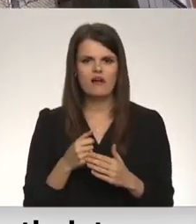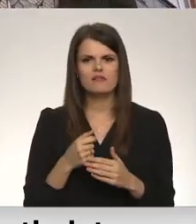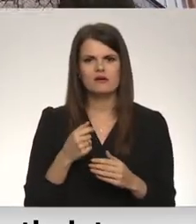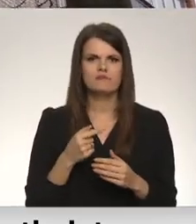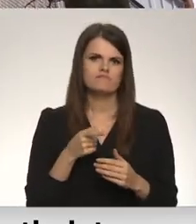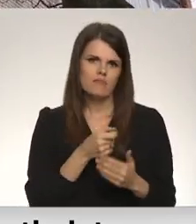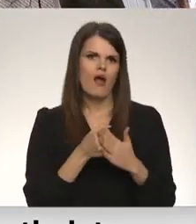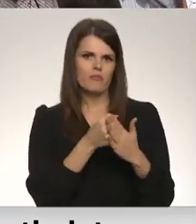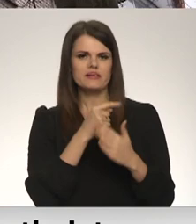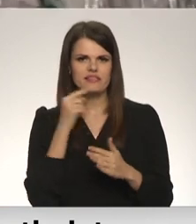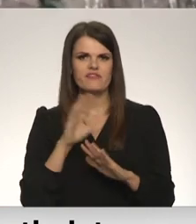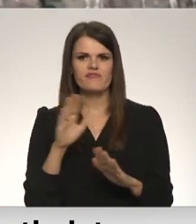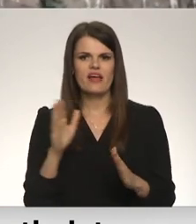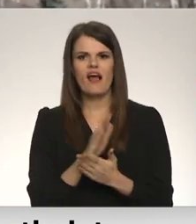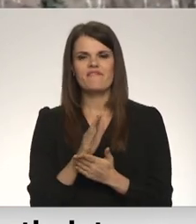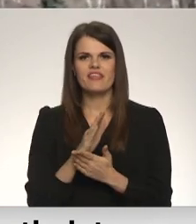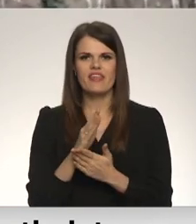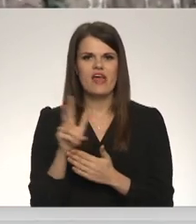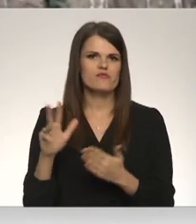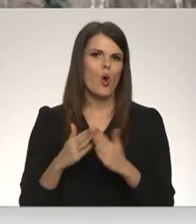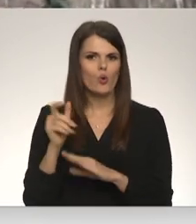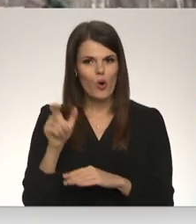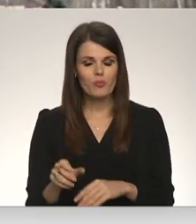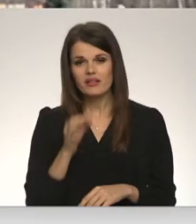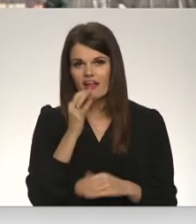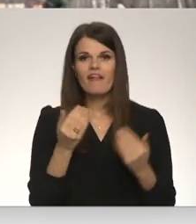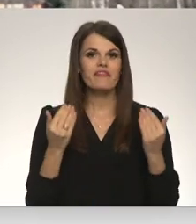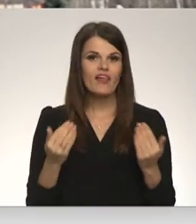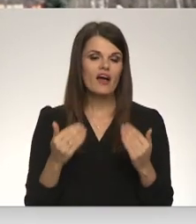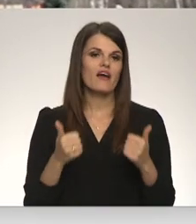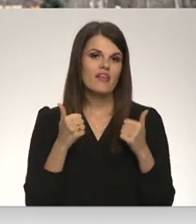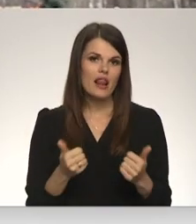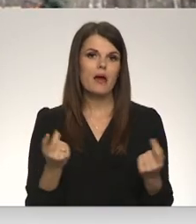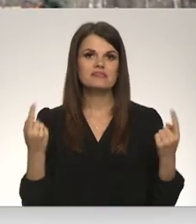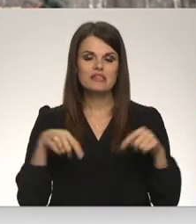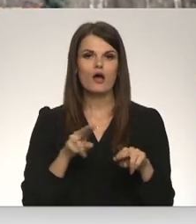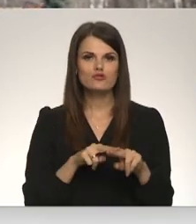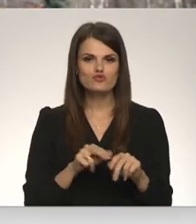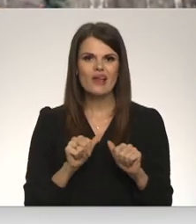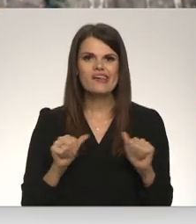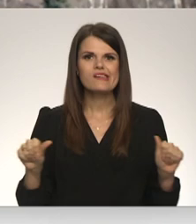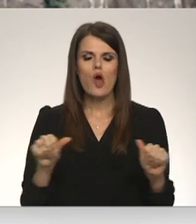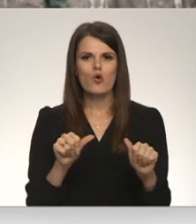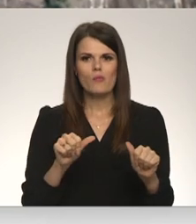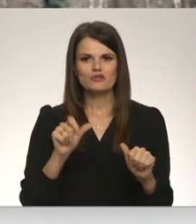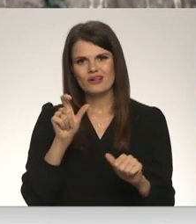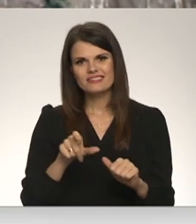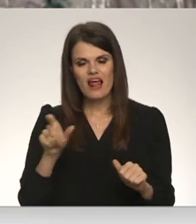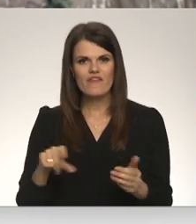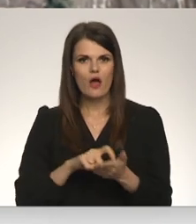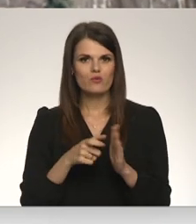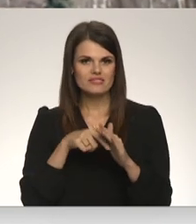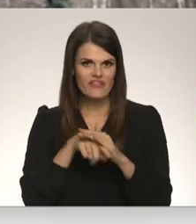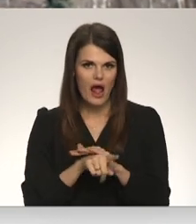nekā vidējais daugavpilietis. Tagad ir labs laiks, un ierobežo cilvēku telpa, ja viņi vēlas